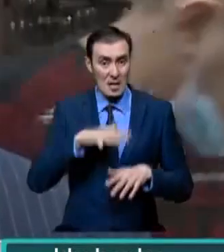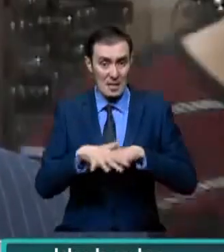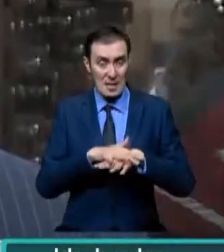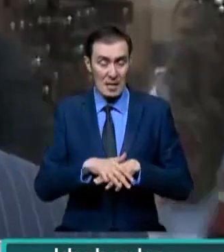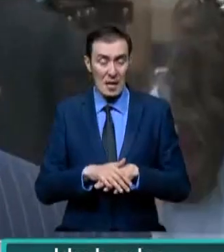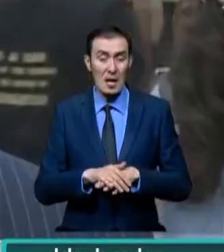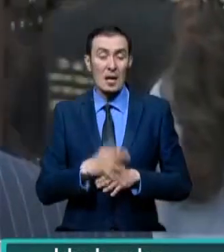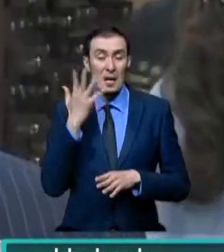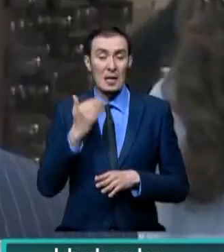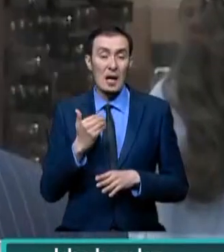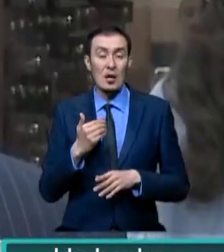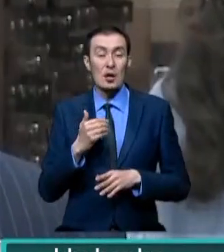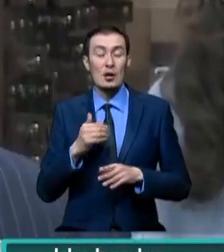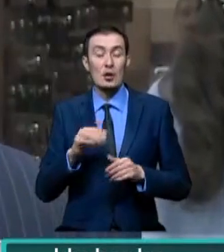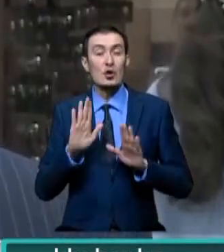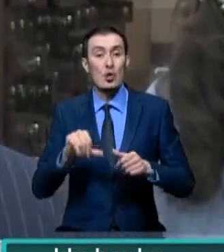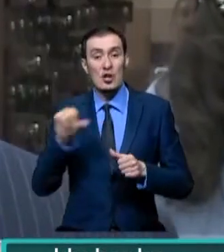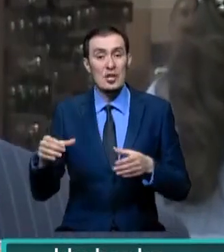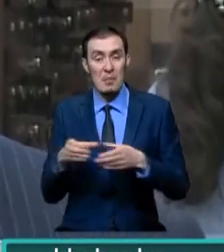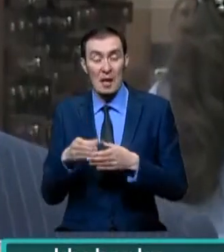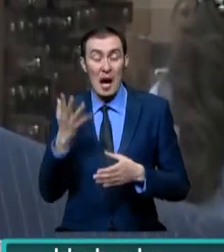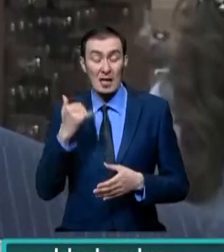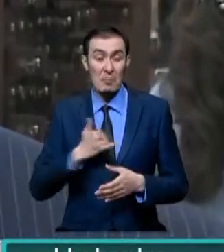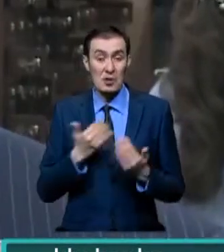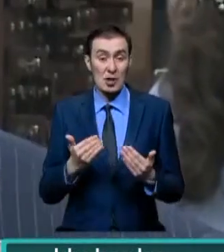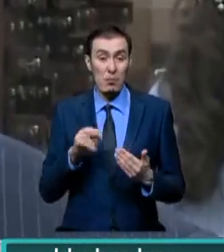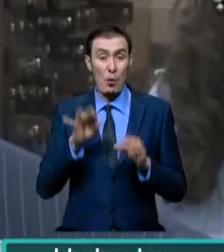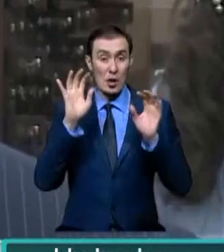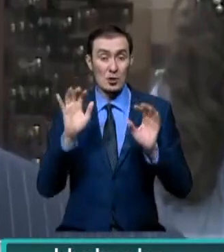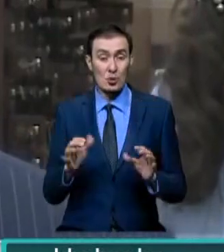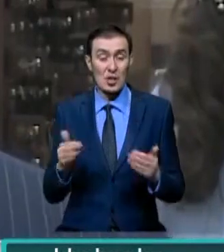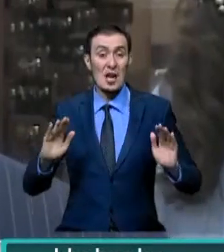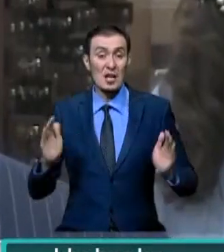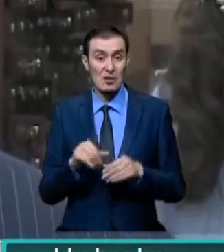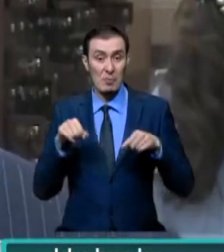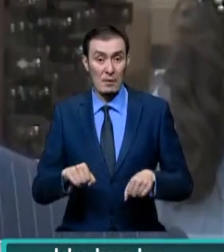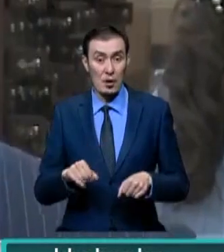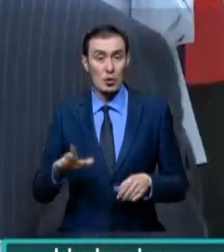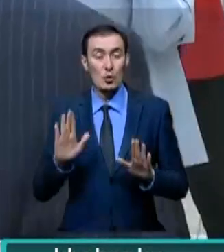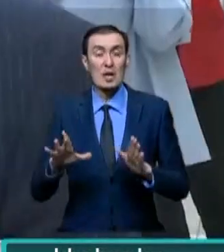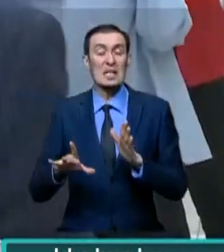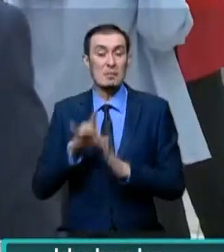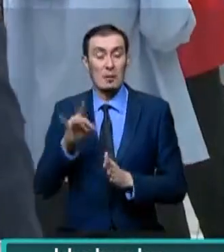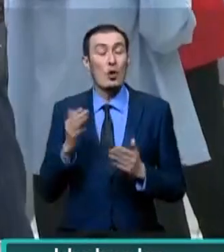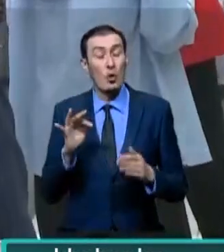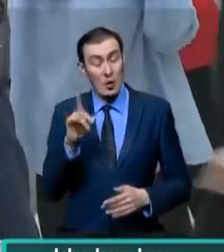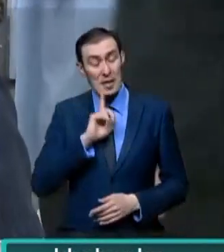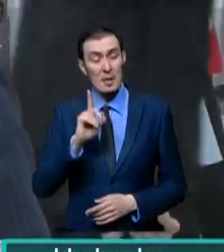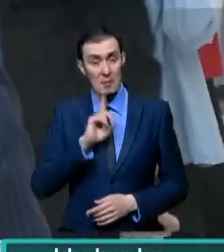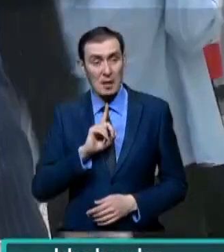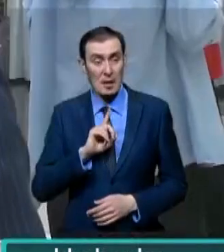когда только через партии. Тогда мы ограничиваем конституционные права человека быть избранным. Но тем не менее,